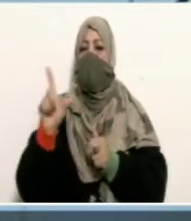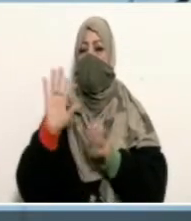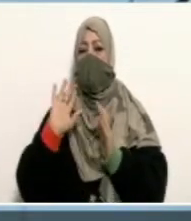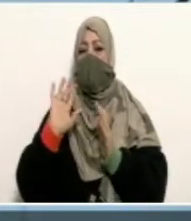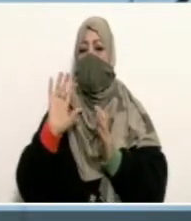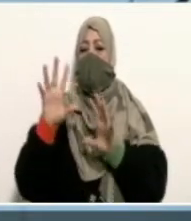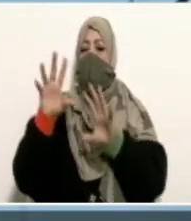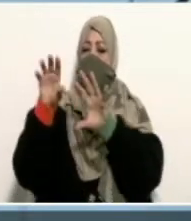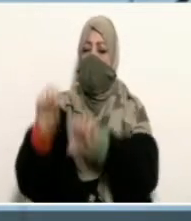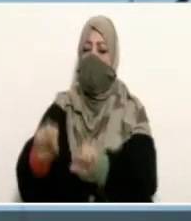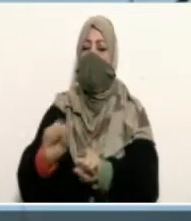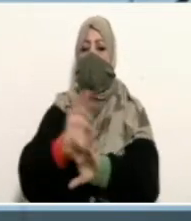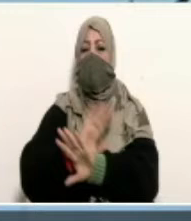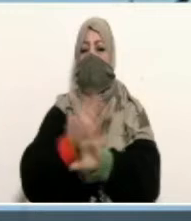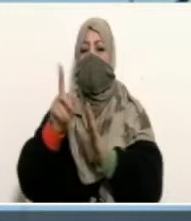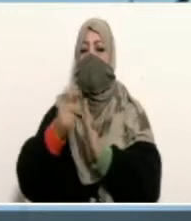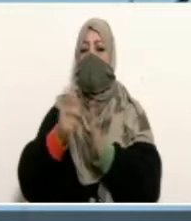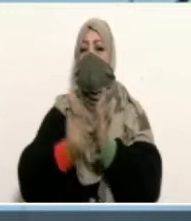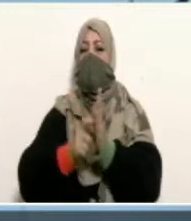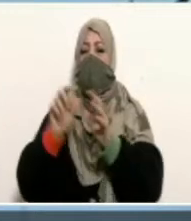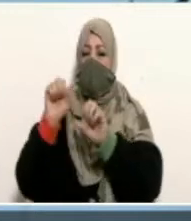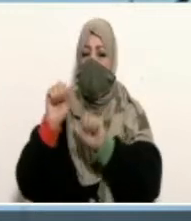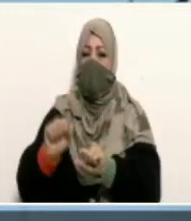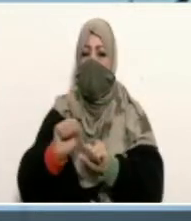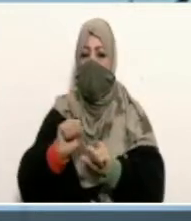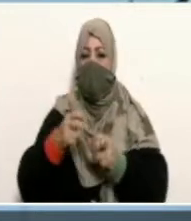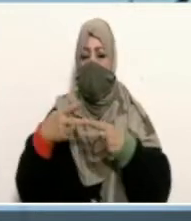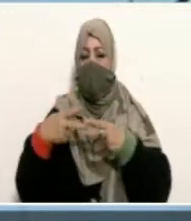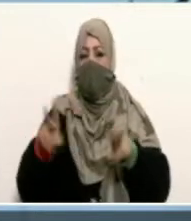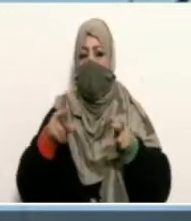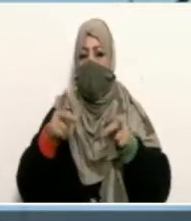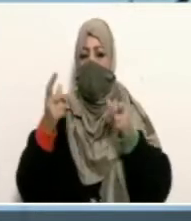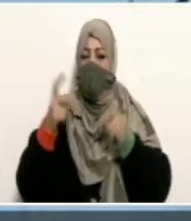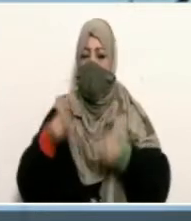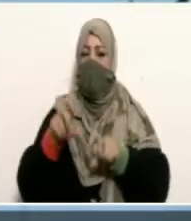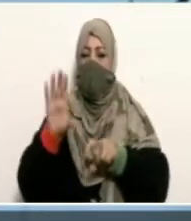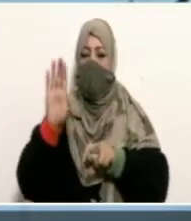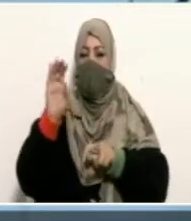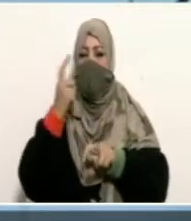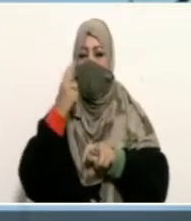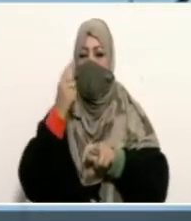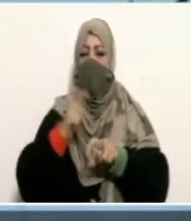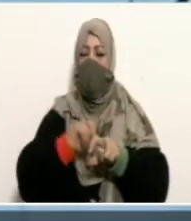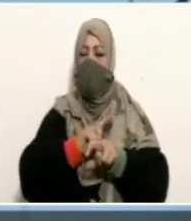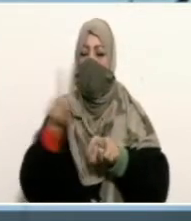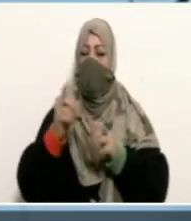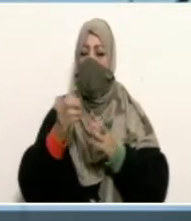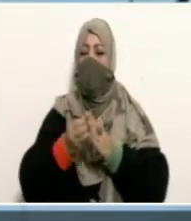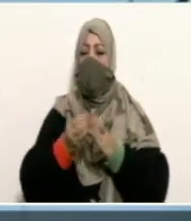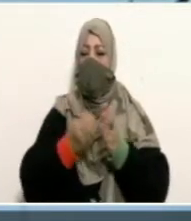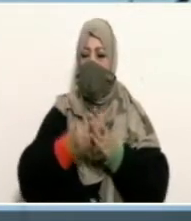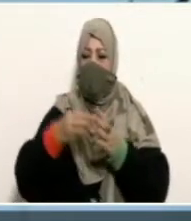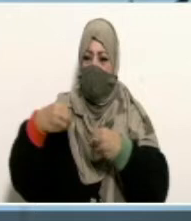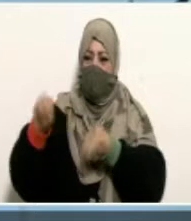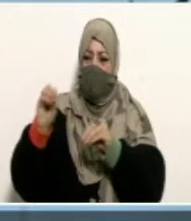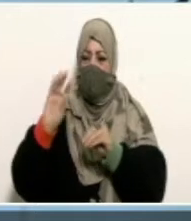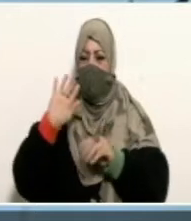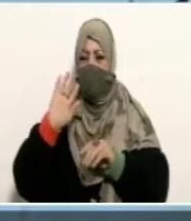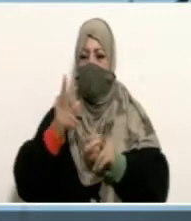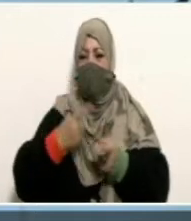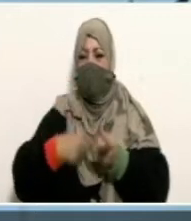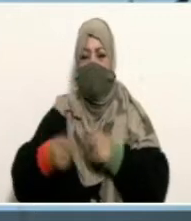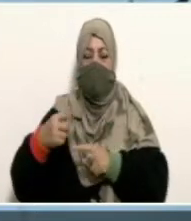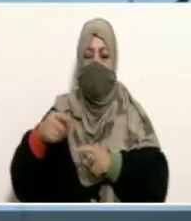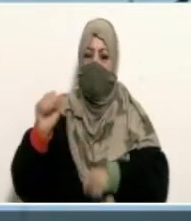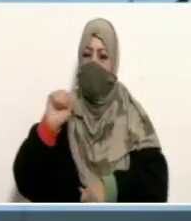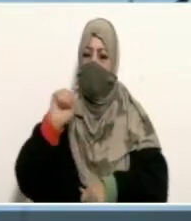محل اتفاق. اذا كان هو حبس فلا يجوز بيع الحبس، واذا كان غير حبس فهو ميراث يرجع على جميع